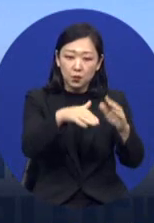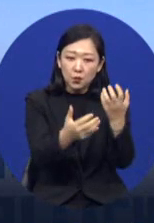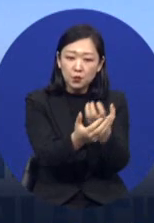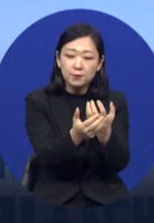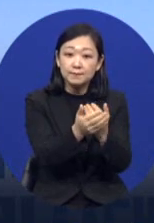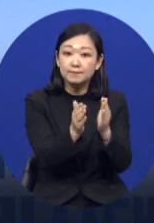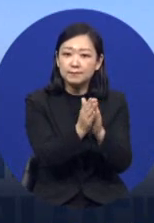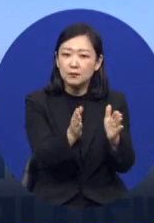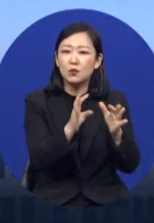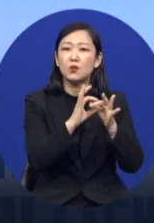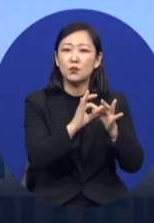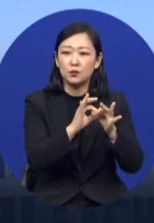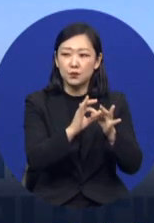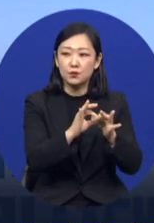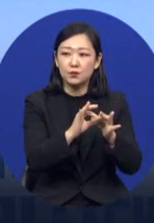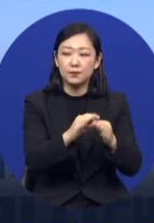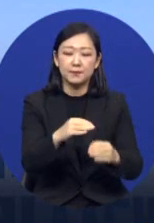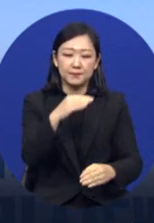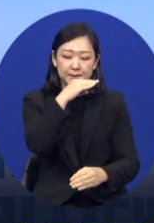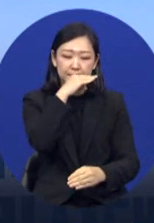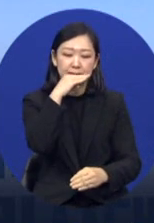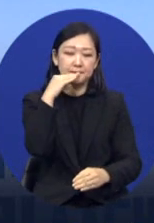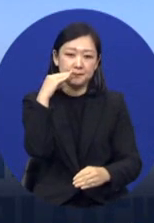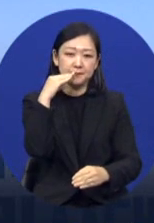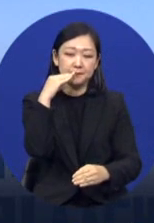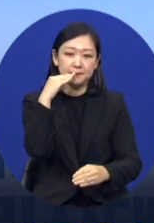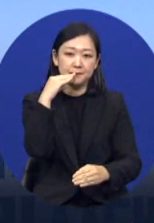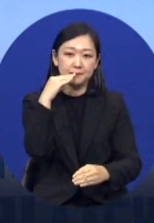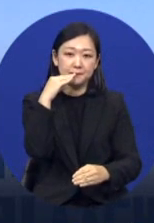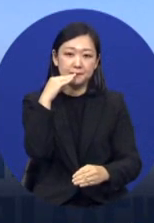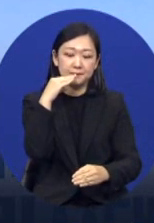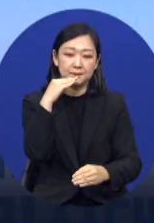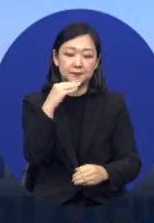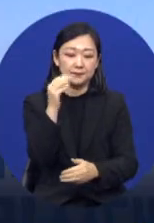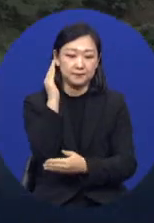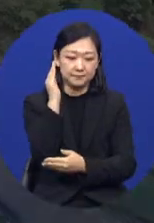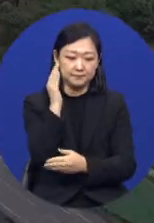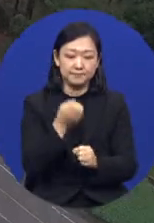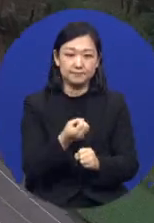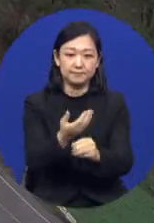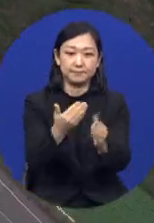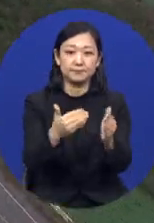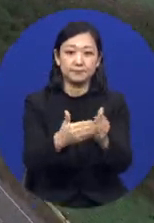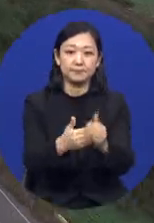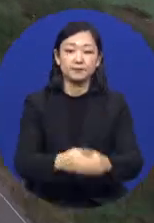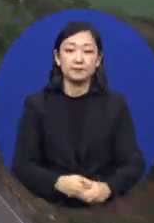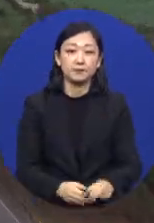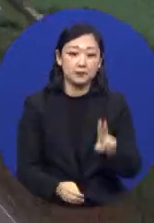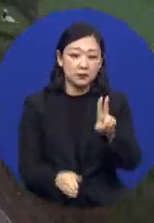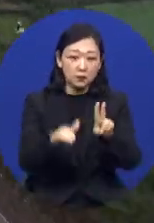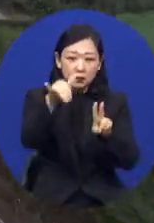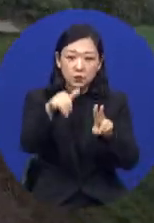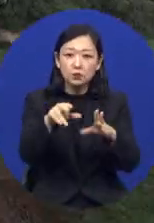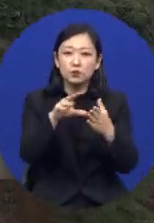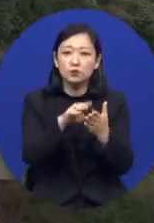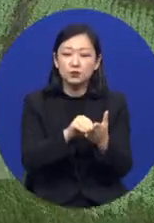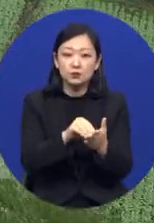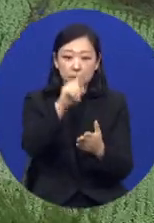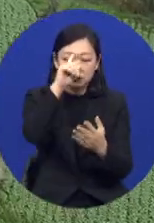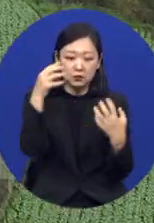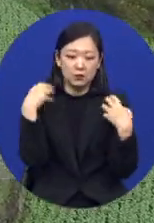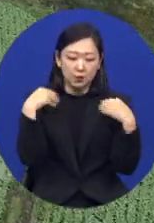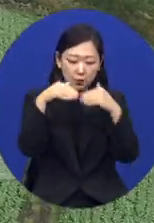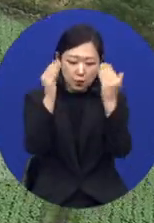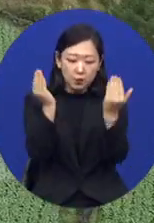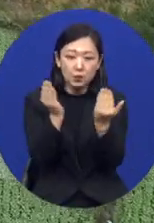관련돼서 바로잡을 것을 얘기를 했습니다. 제2공항 문제는 정부가 모든